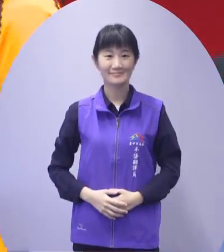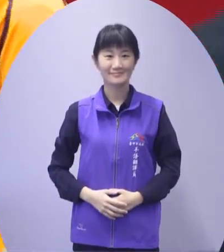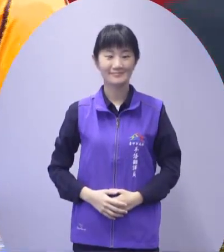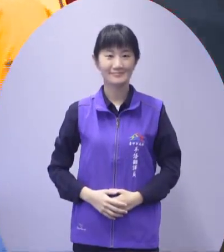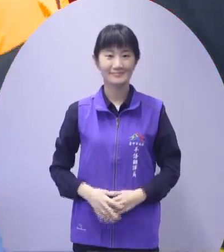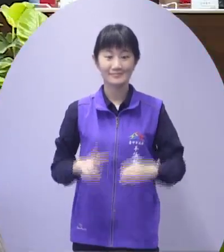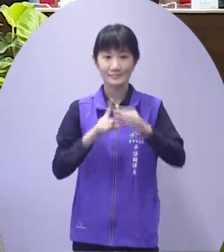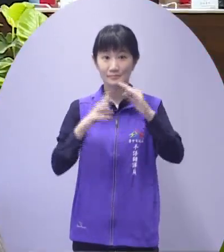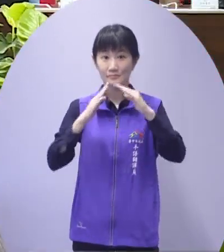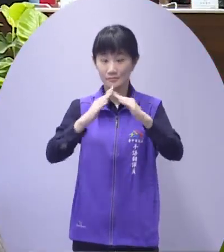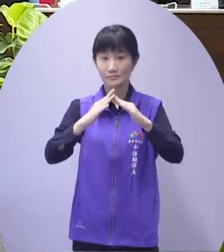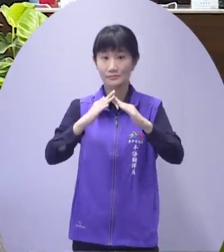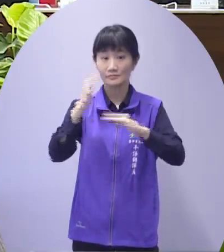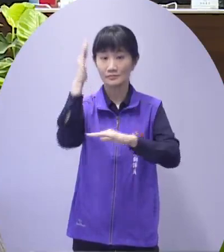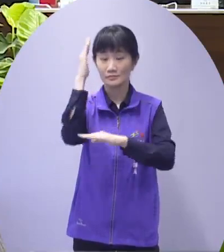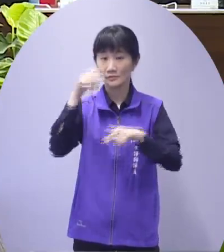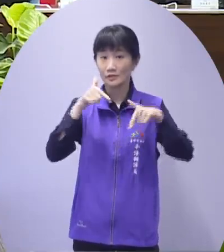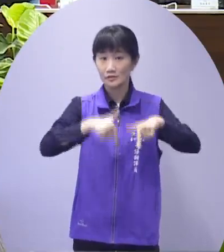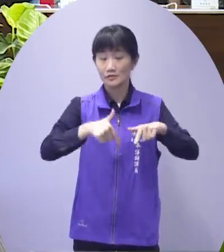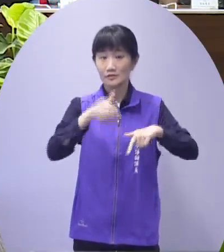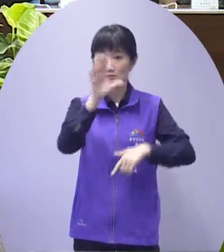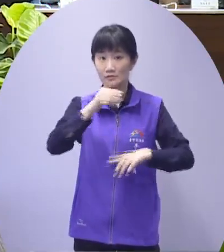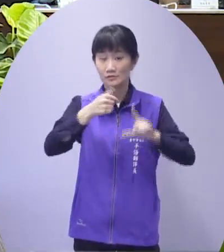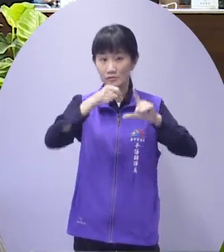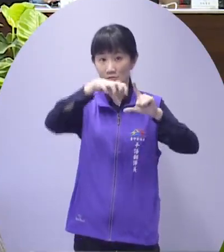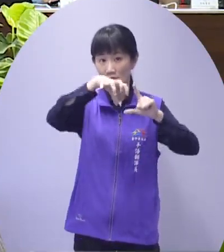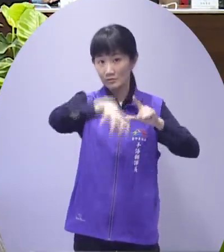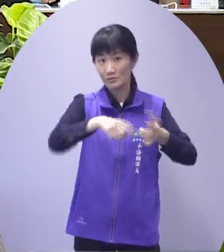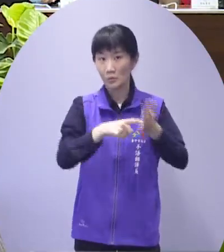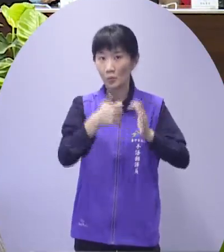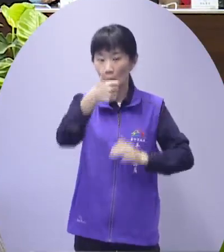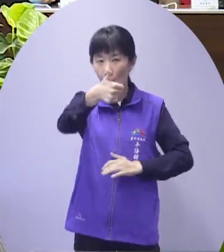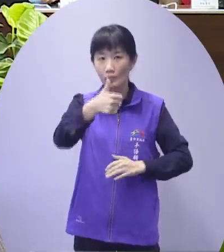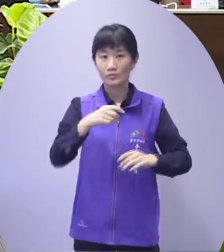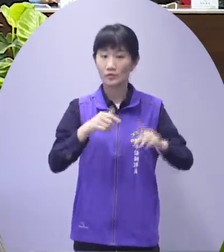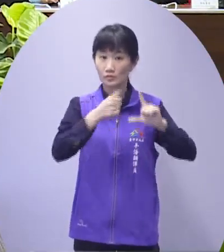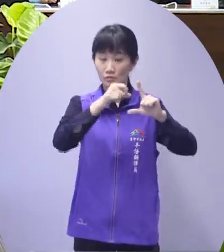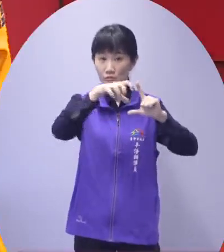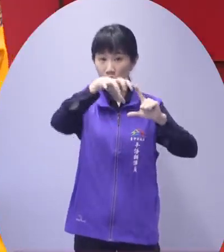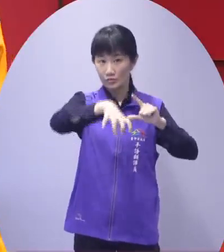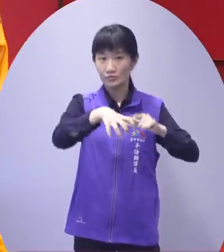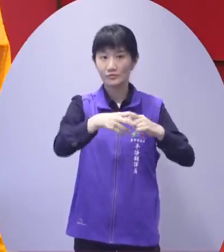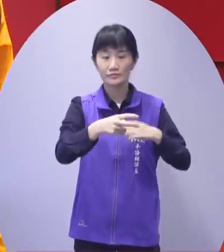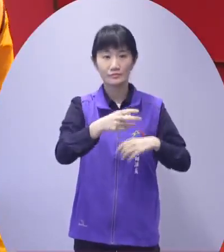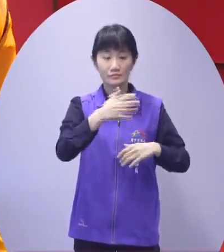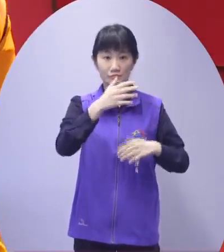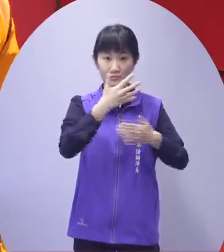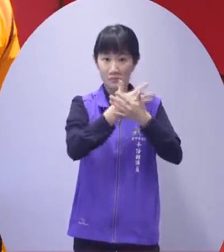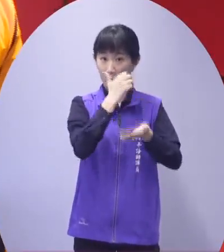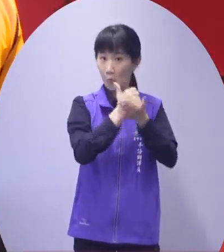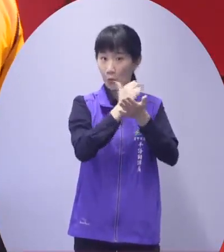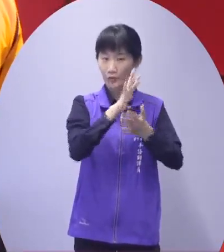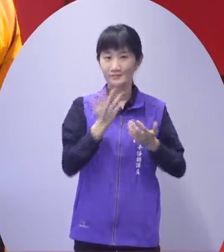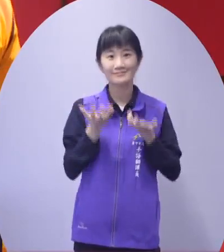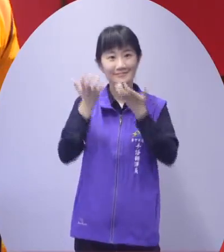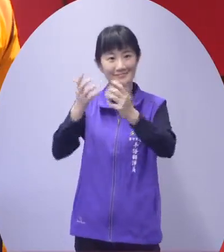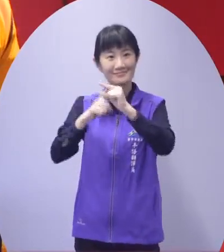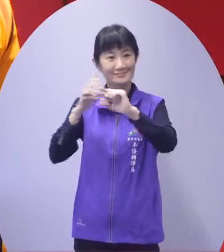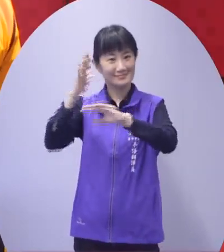本市西屯区公所荣获基优公所，请西屯区公所陈区长将讲座献与市长并合